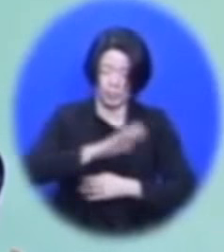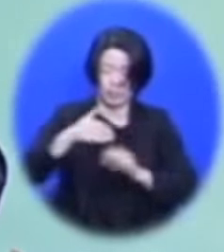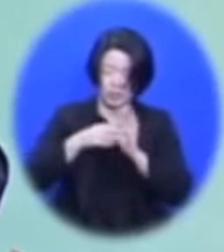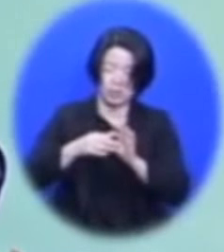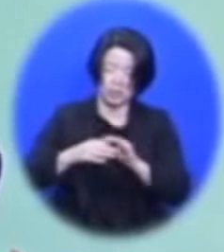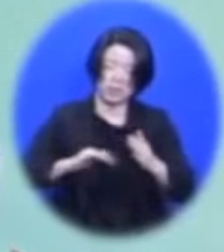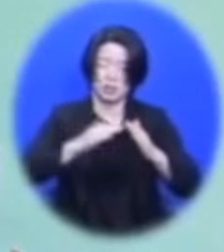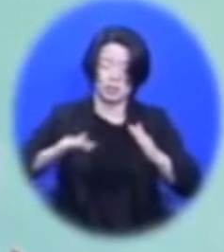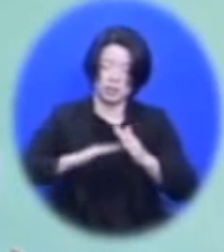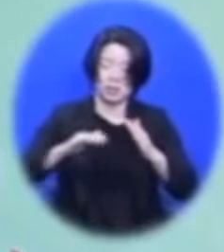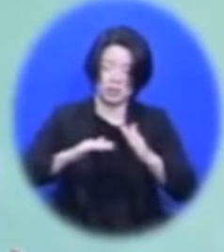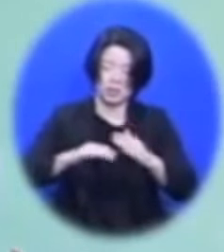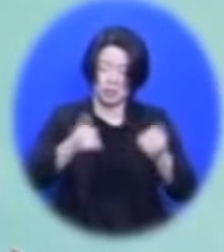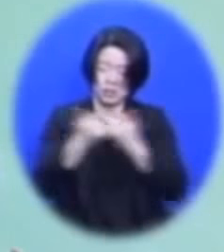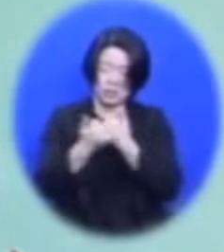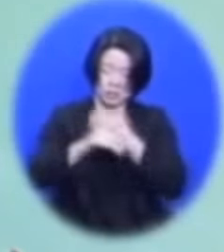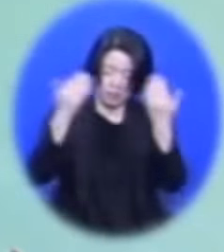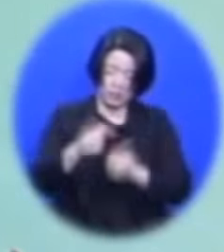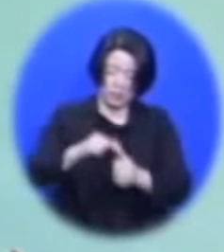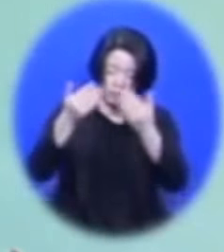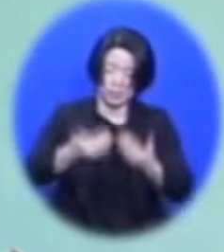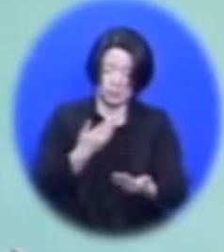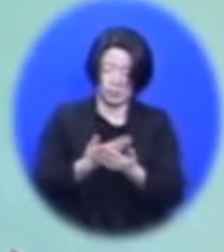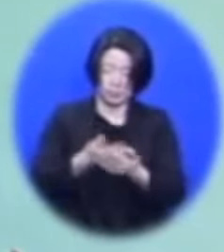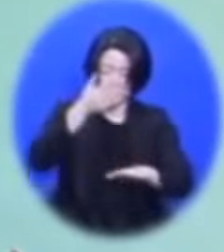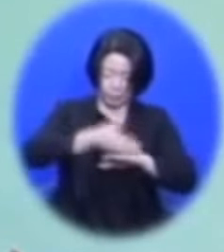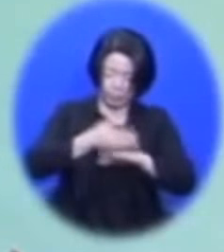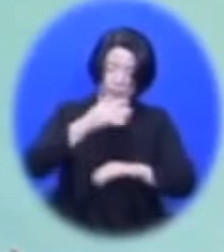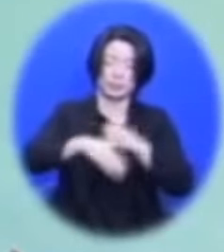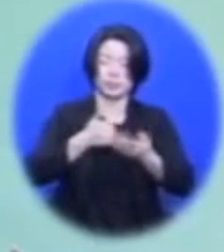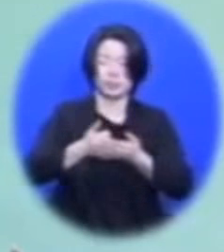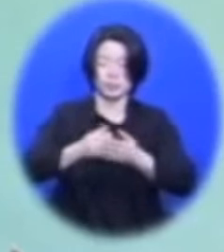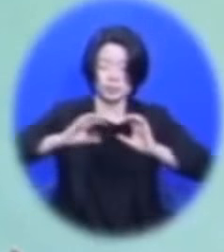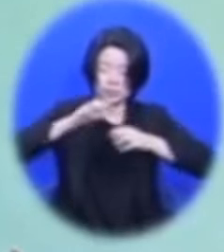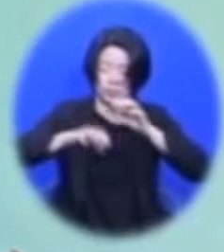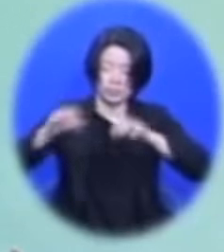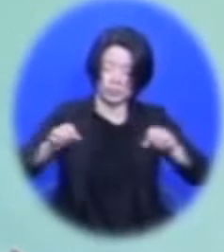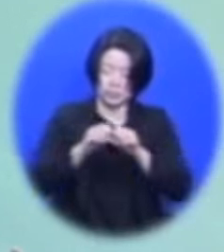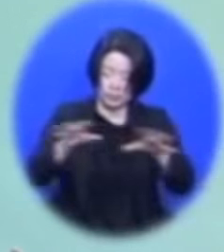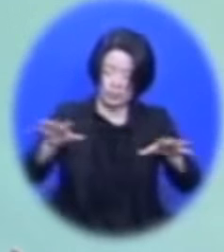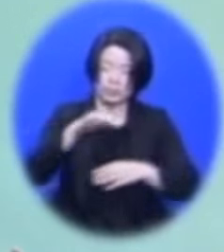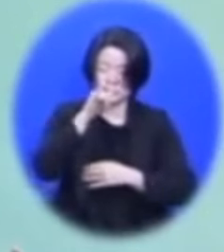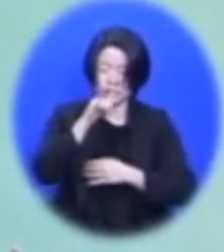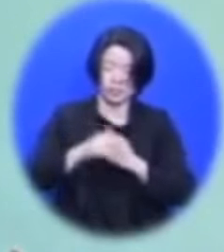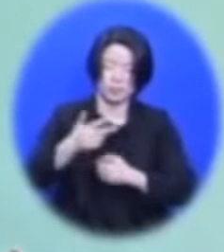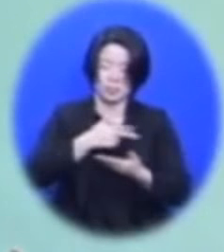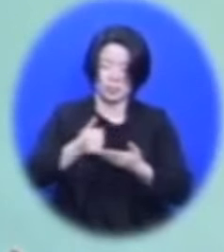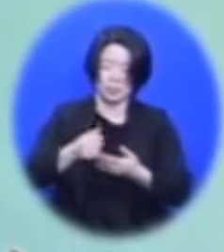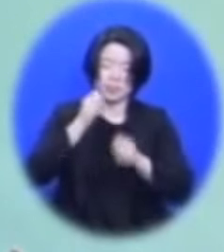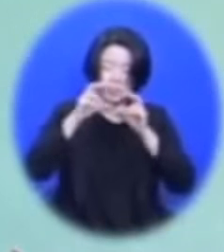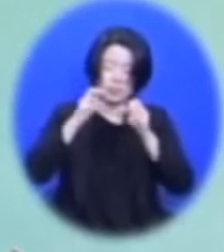가족과 친지들이 다 구원받게 하소서. 감사합니다. 하나님, 세계 열방에 흩어져 있는 주의